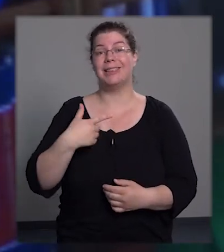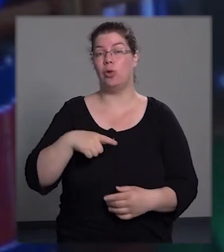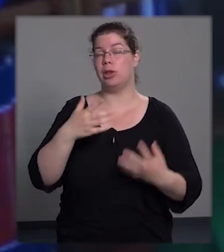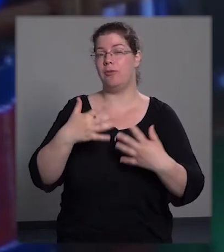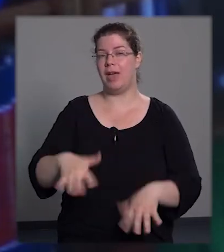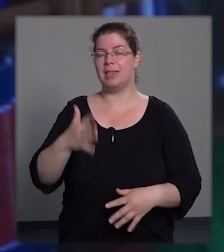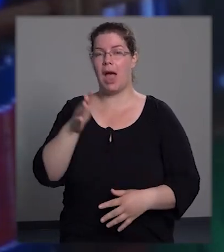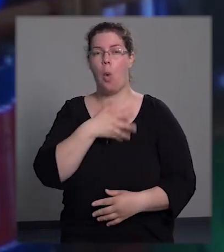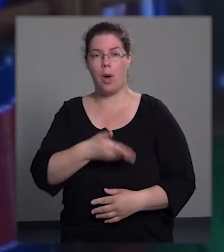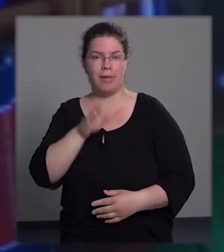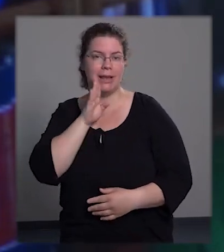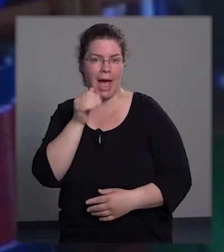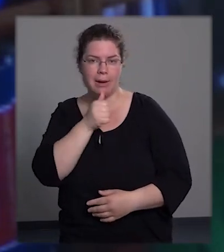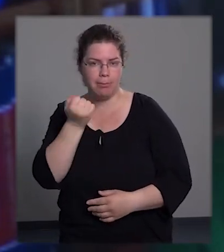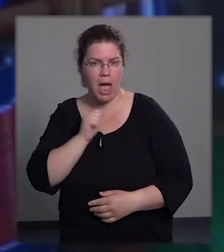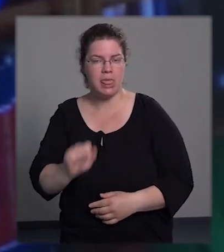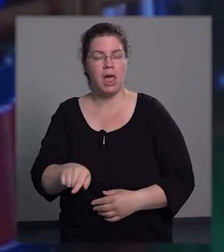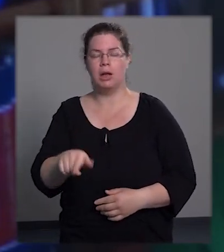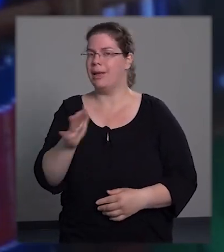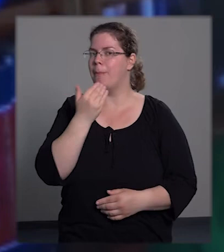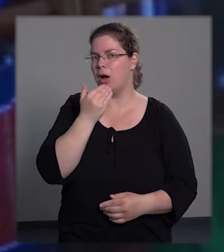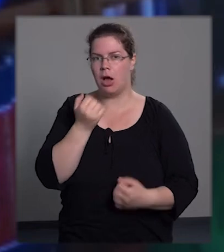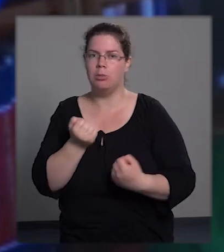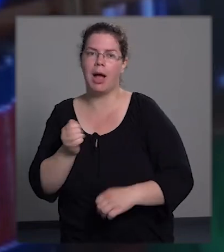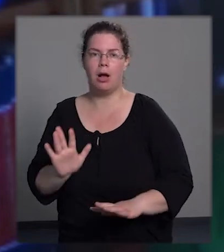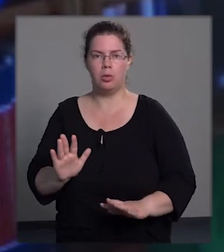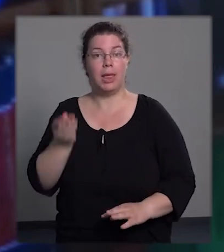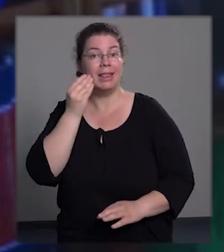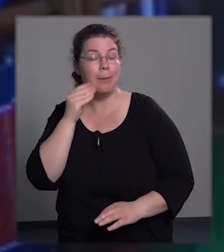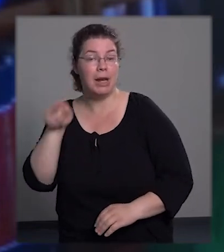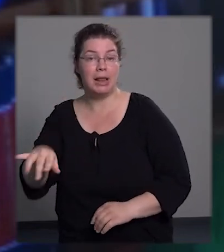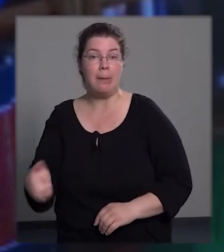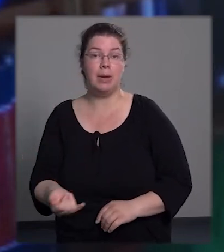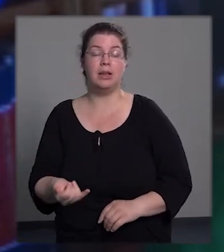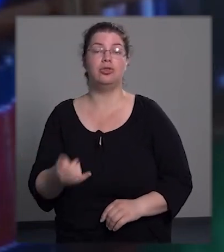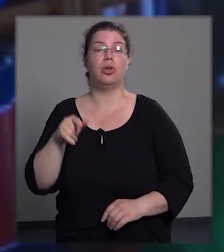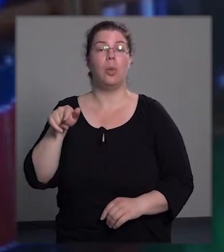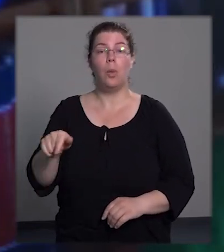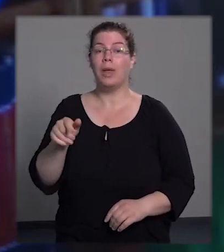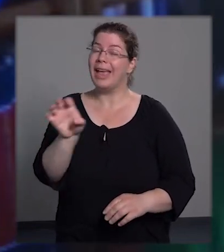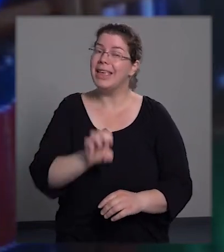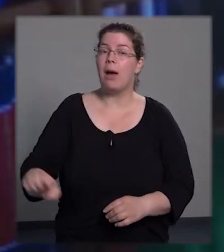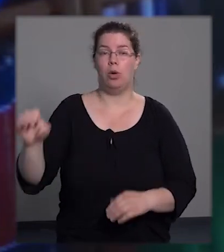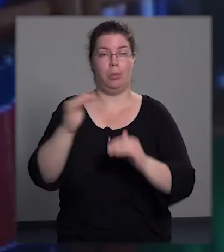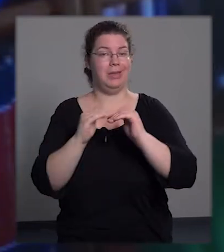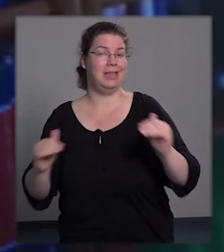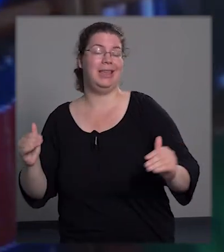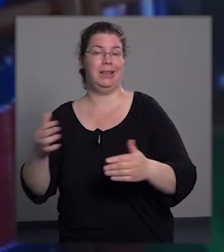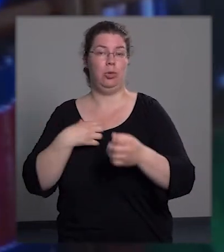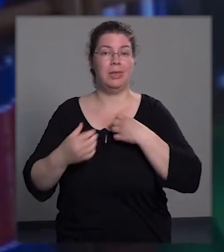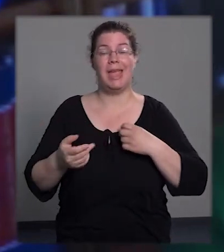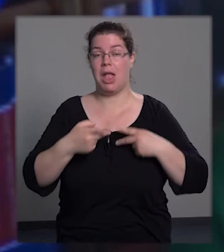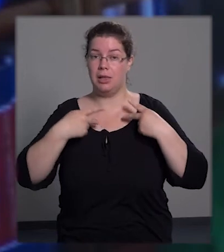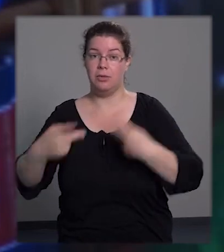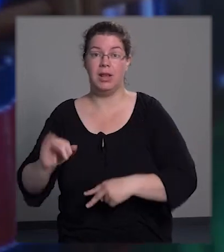Horváth Árpádnak többek között, hogy ő nem akart megalkudni. Debrecenben is ő egy európai szintű színházat vitt,